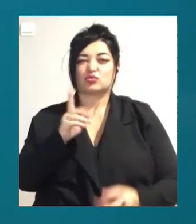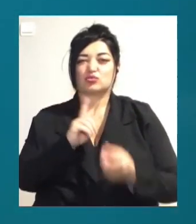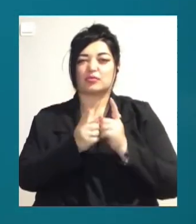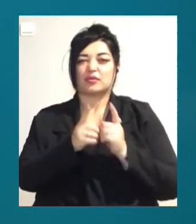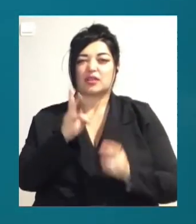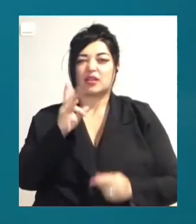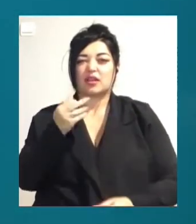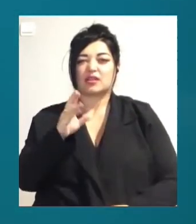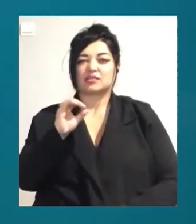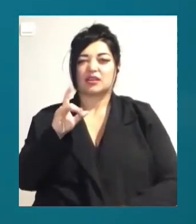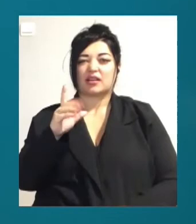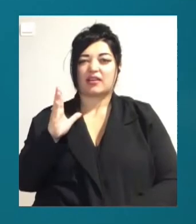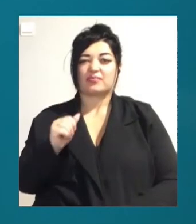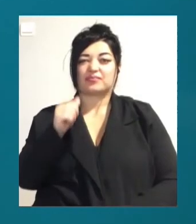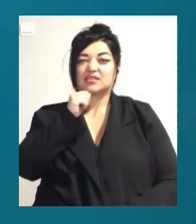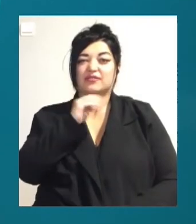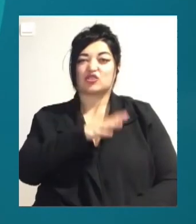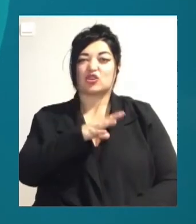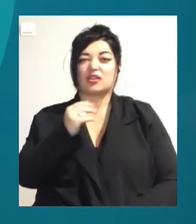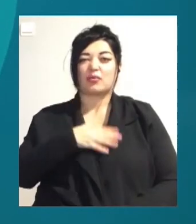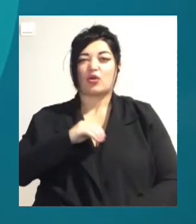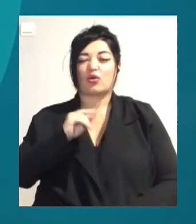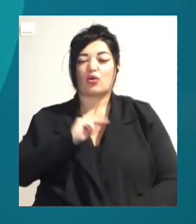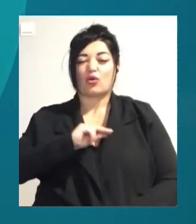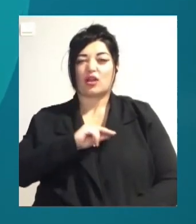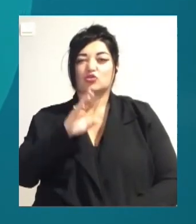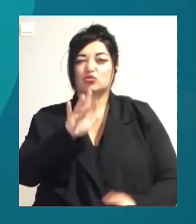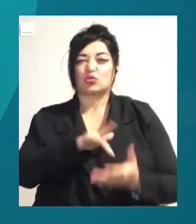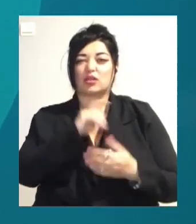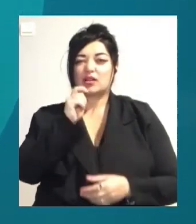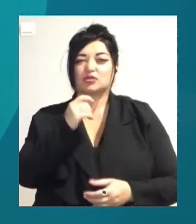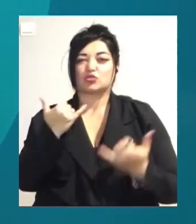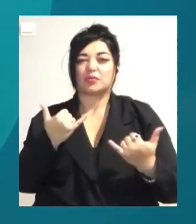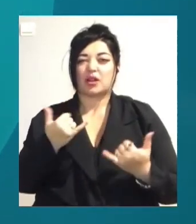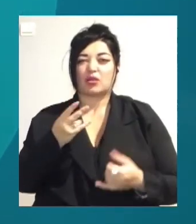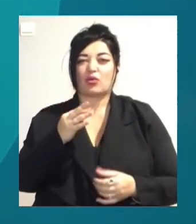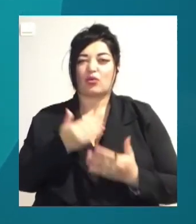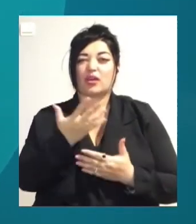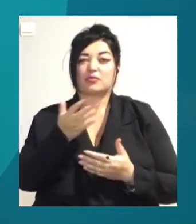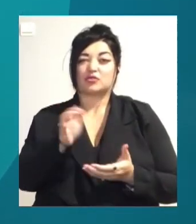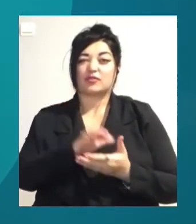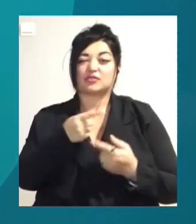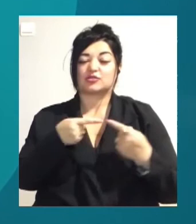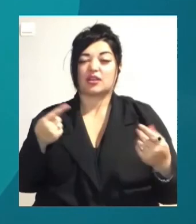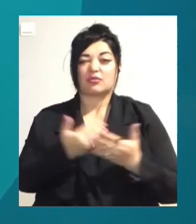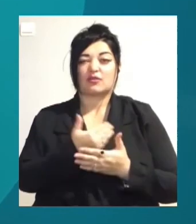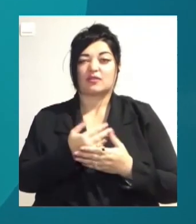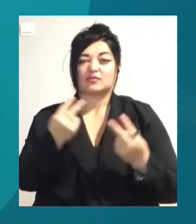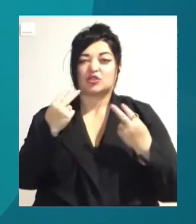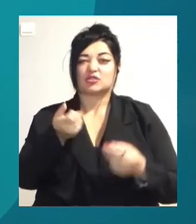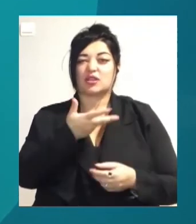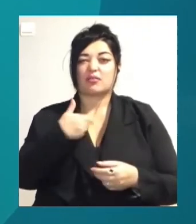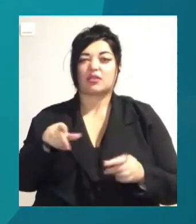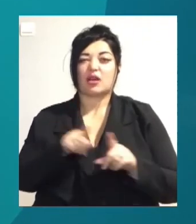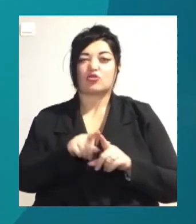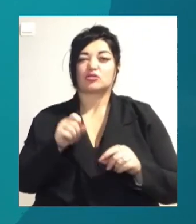Завтра чекайте на моїх колег, журналістів Суспільного, які познайомлять вас із останніми новинами. Стежте за нами також за допомогою